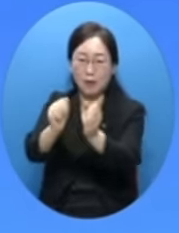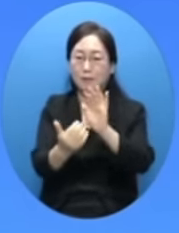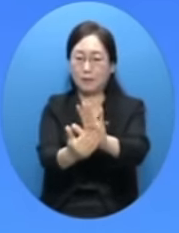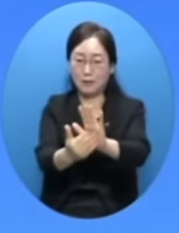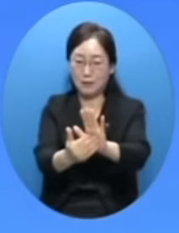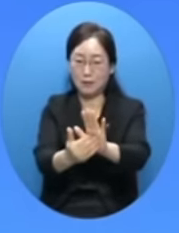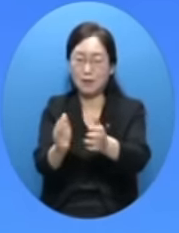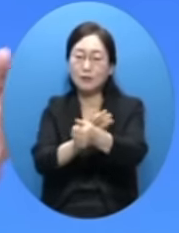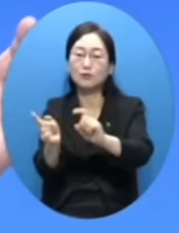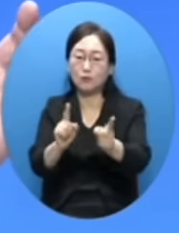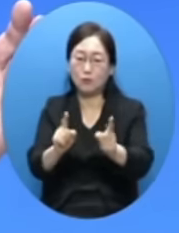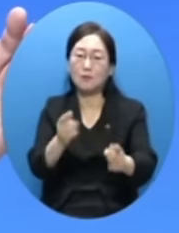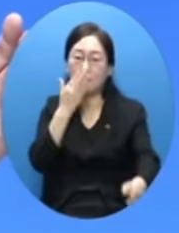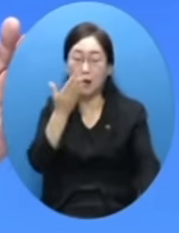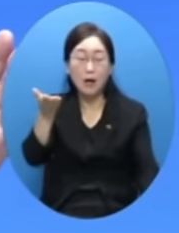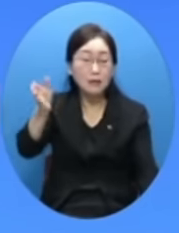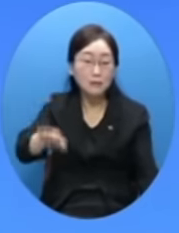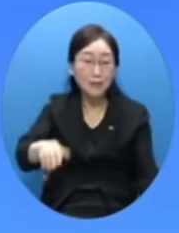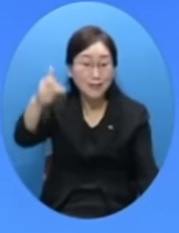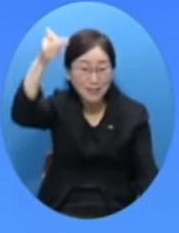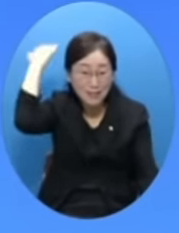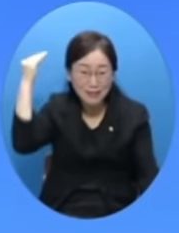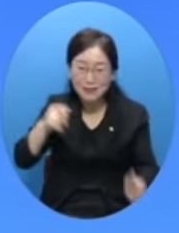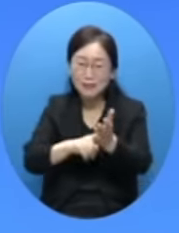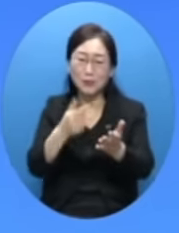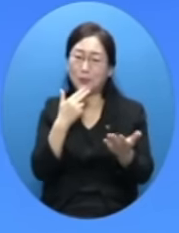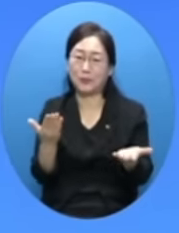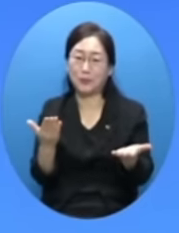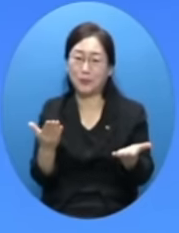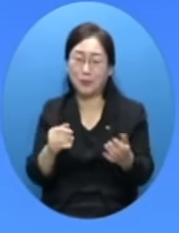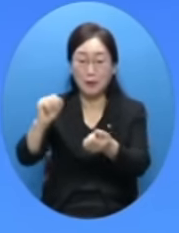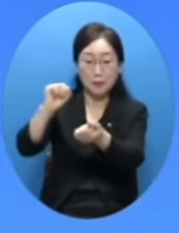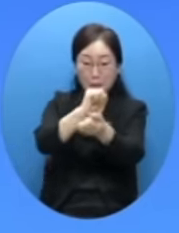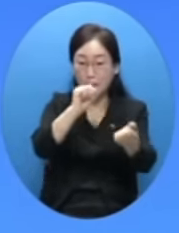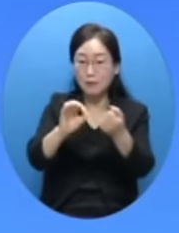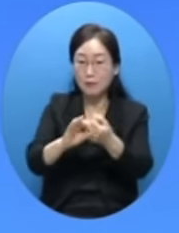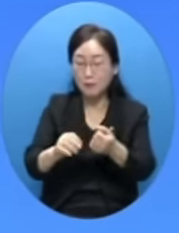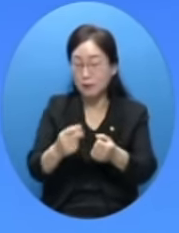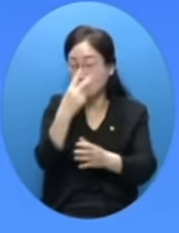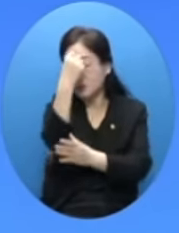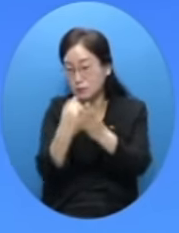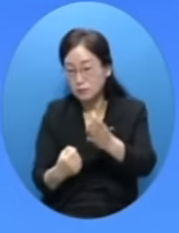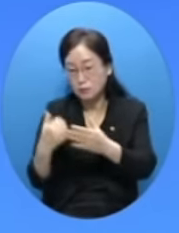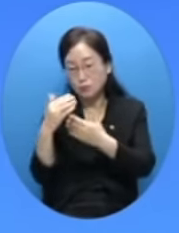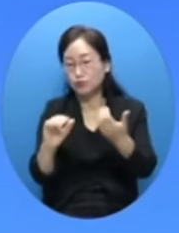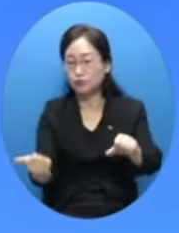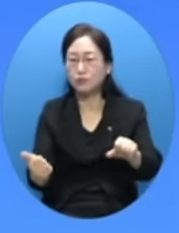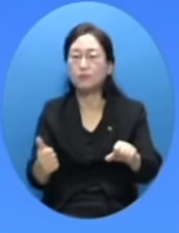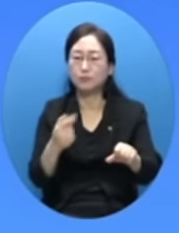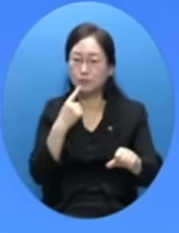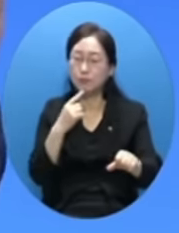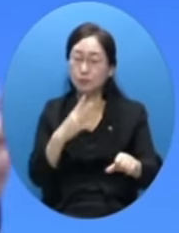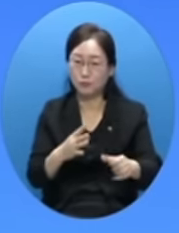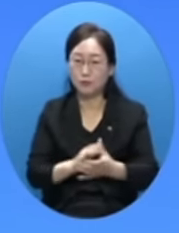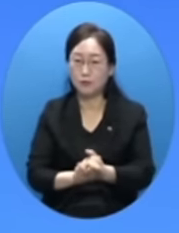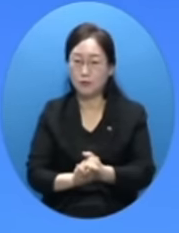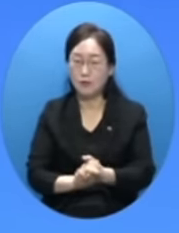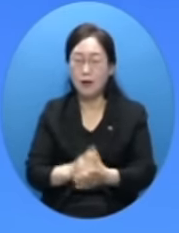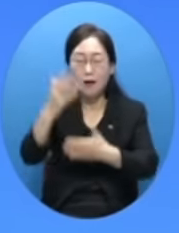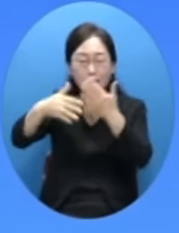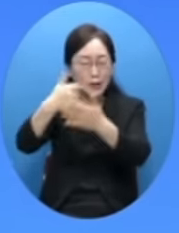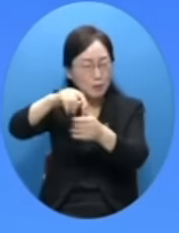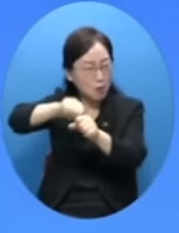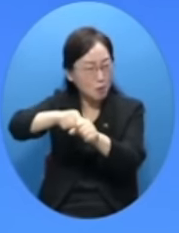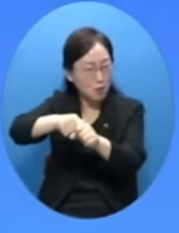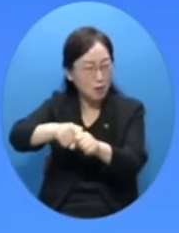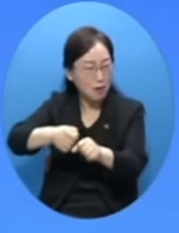받는데 옛날에는 약이 없었습니다. 그 병이 걸리면 온몸이 썩어져 그냥 죽음의 길로 갔습니다. 그래서 하나님께 형벌을 받았다고